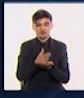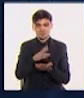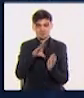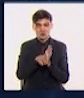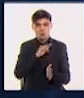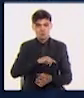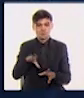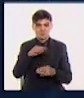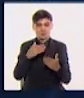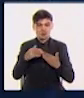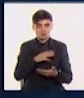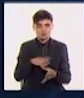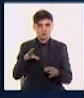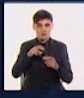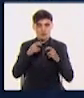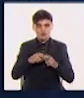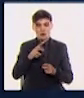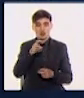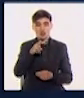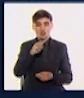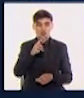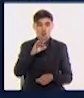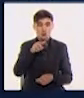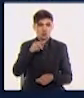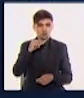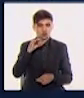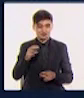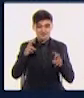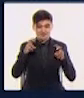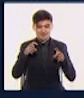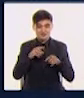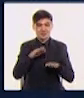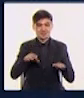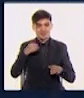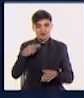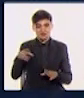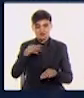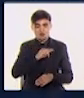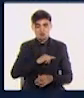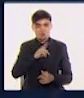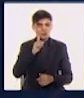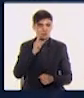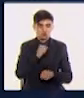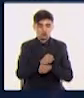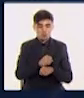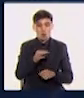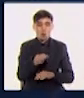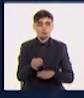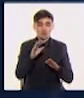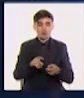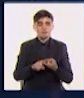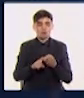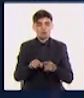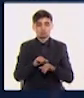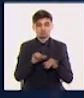болғаны анықталған. Қазір Колокольчик жекеменшік балабақшасының жұмысы уақытша тоқтатылды, ал облыста вирус жұқтырғандардың